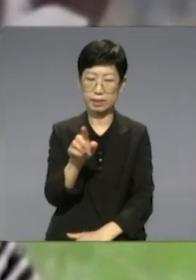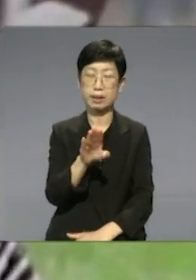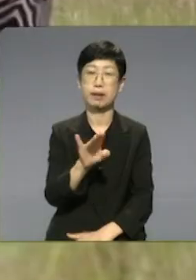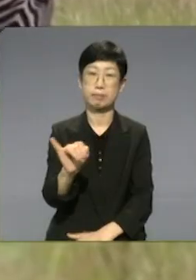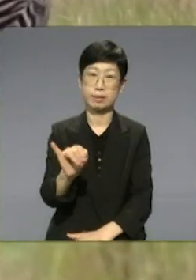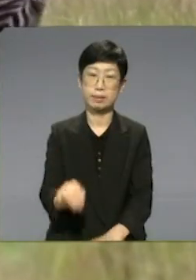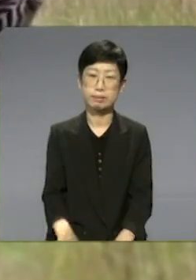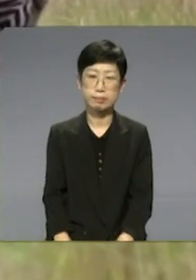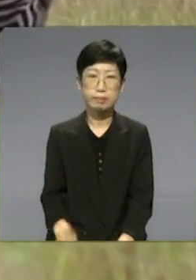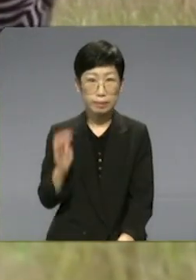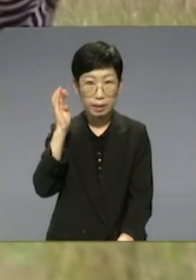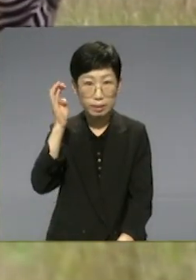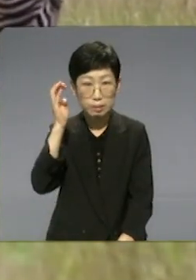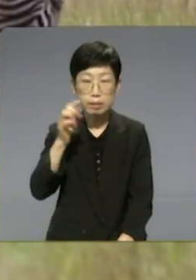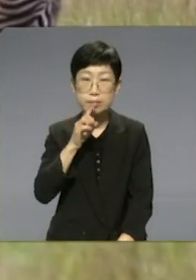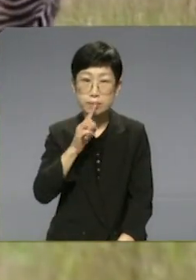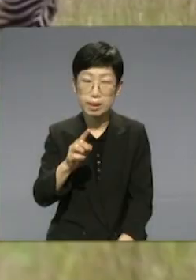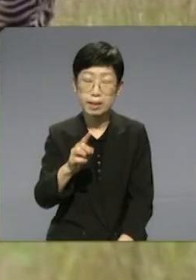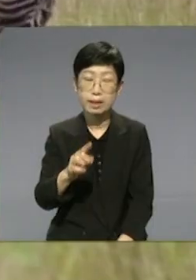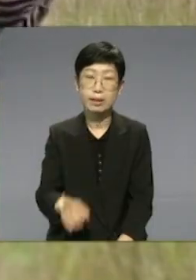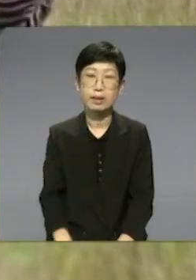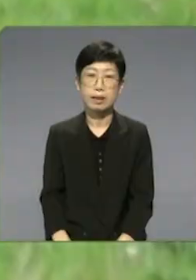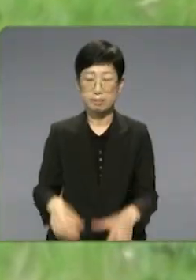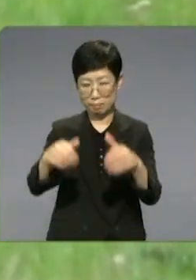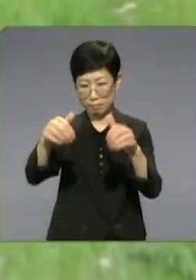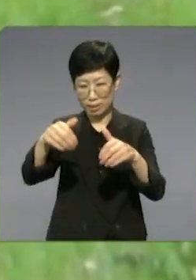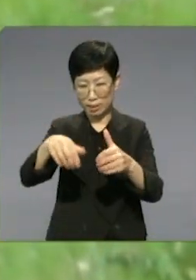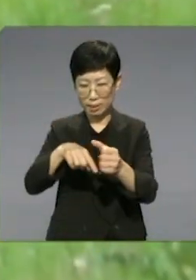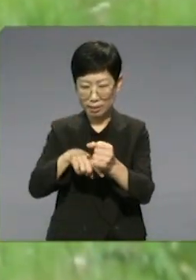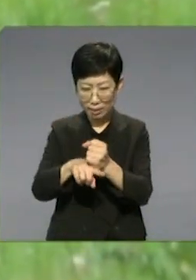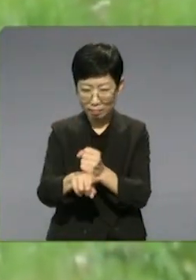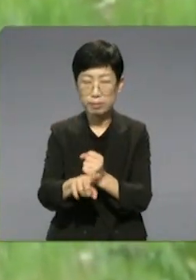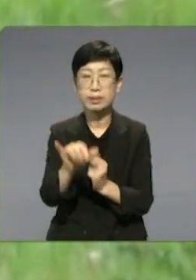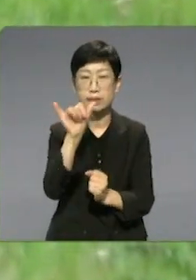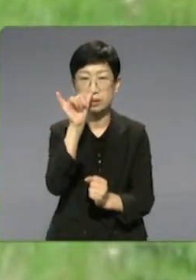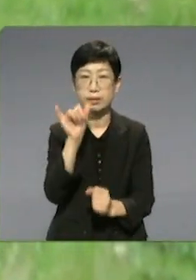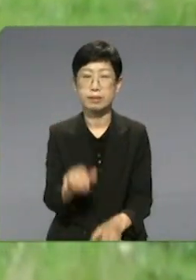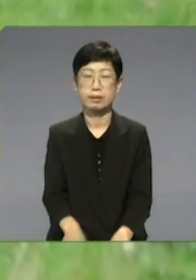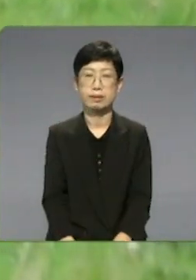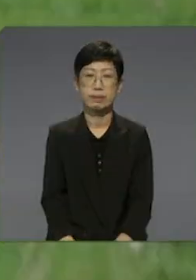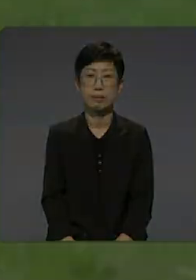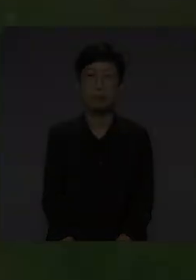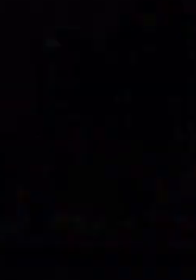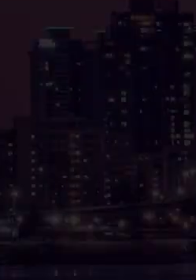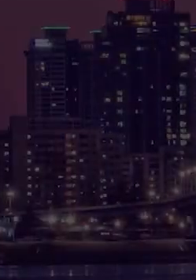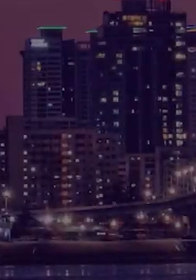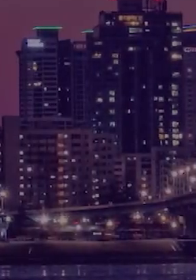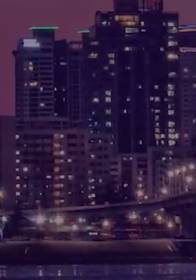에티오피아 현지어 아마리거로 빗방울이라는 의미를 담고 있다고 하네요.